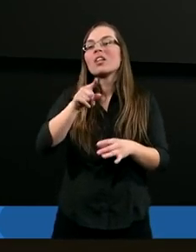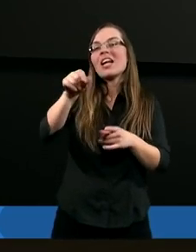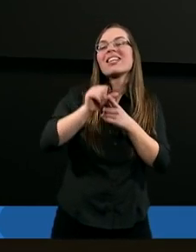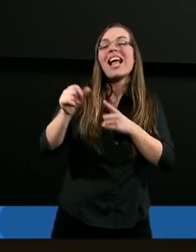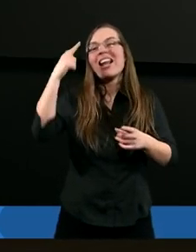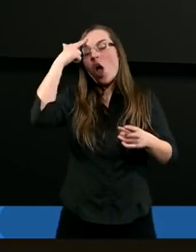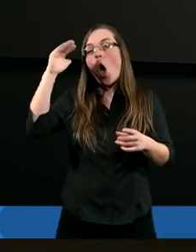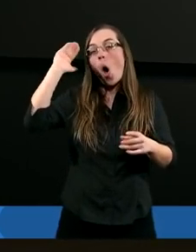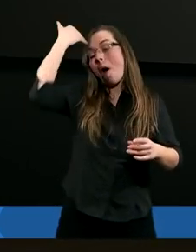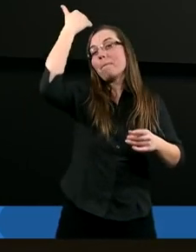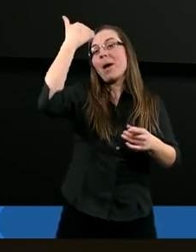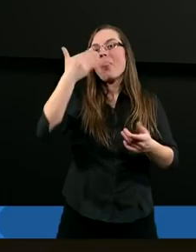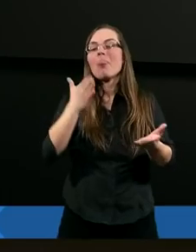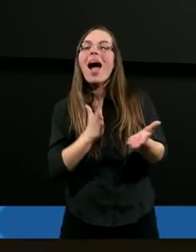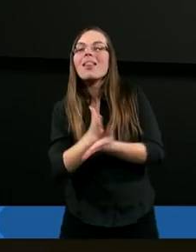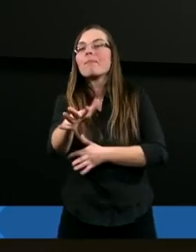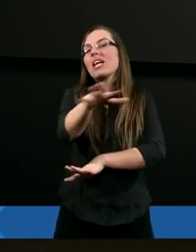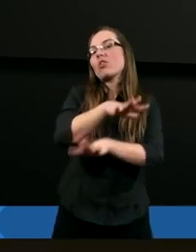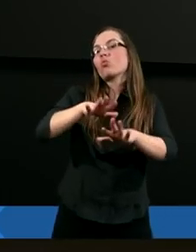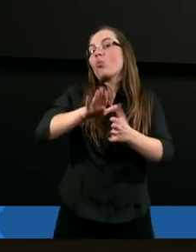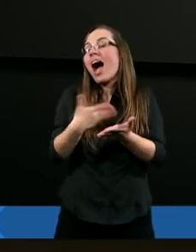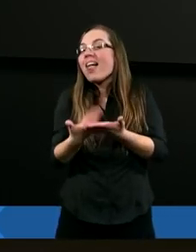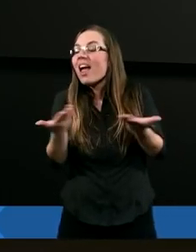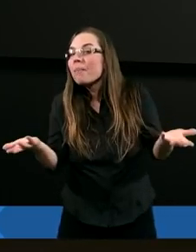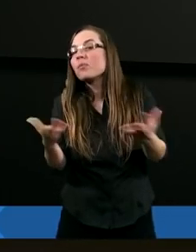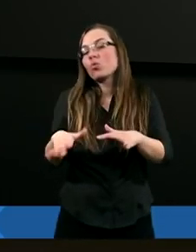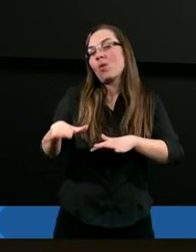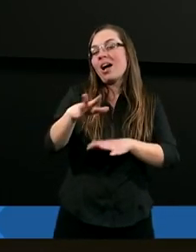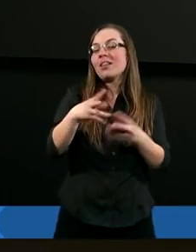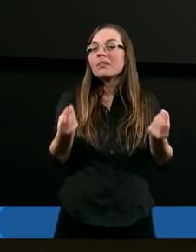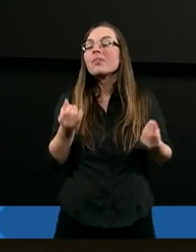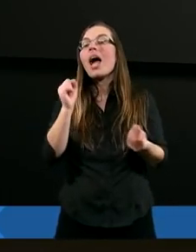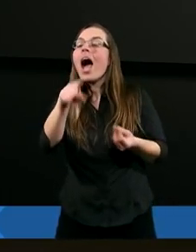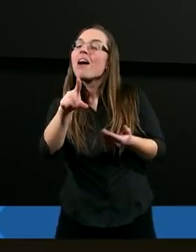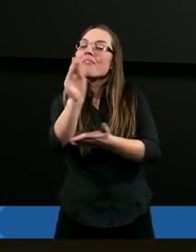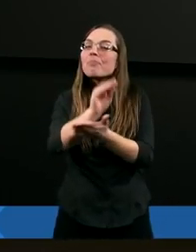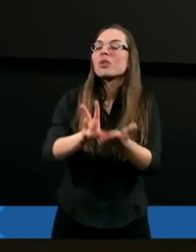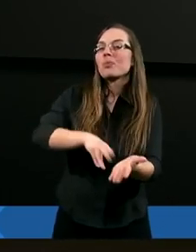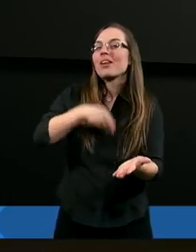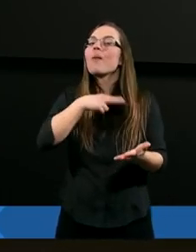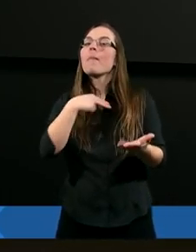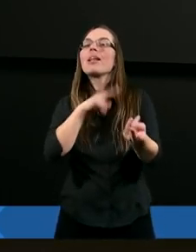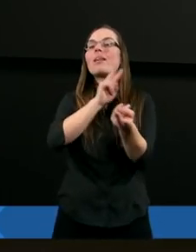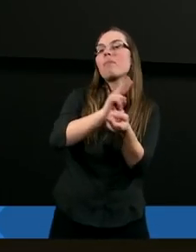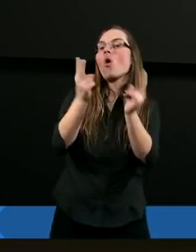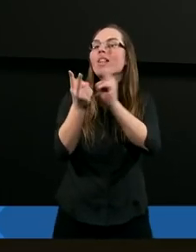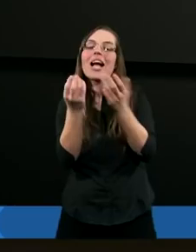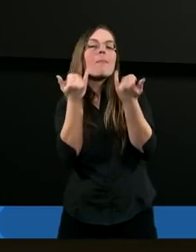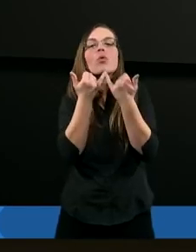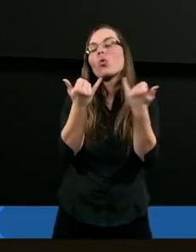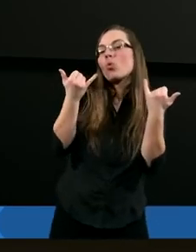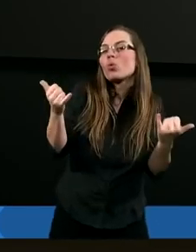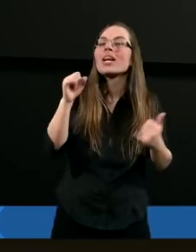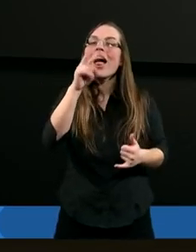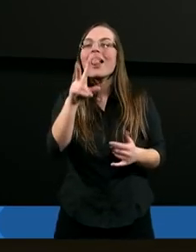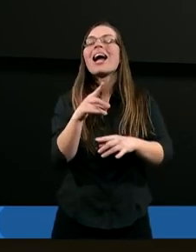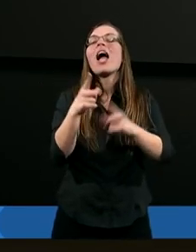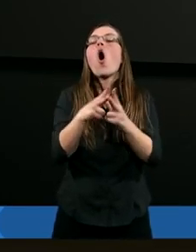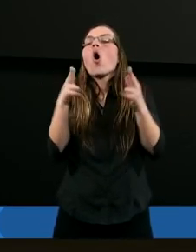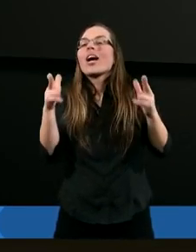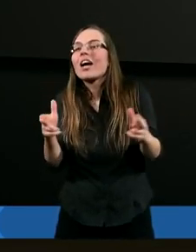że jest opętany przez Ducha. A my w Piśmie Świętym spotykamy różne takie